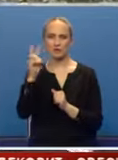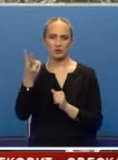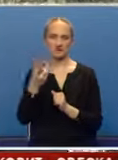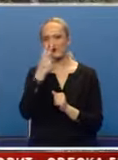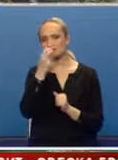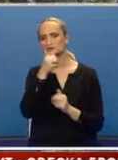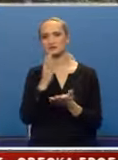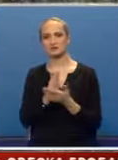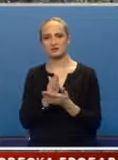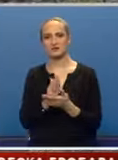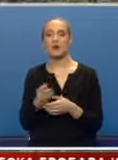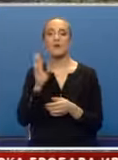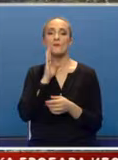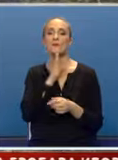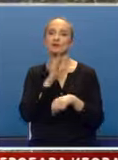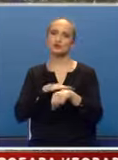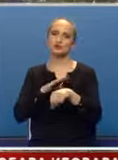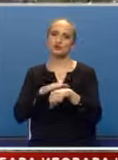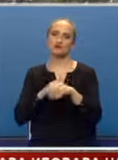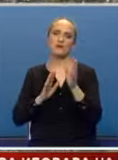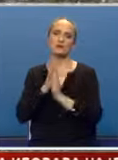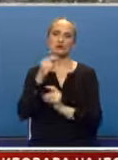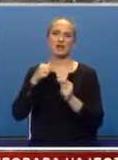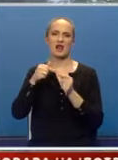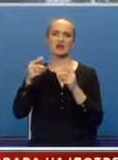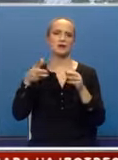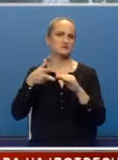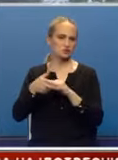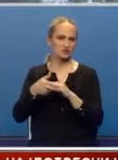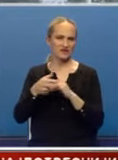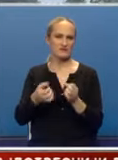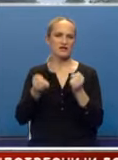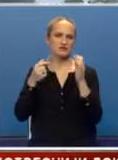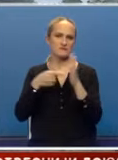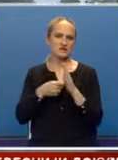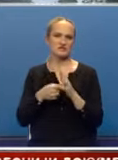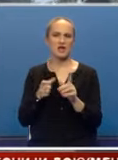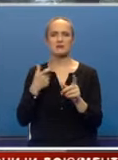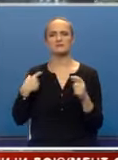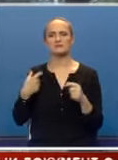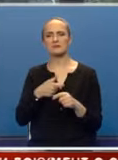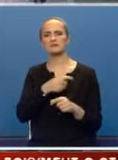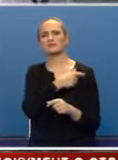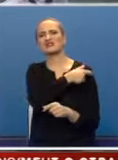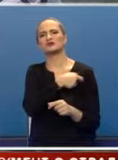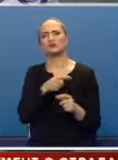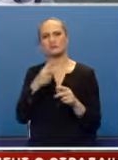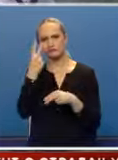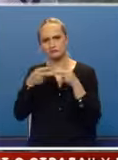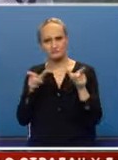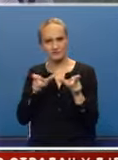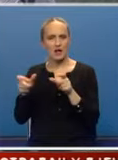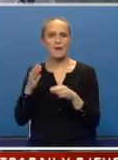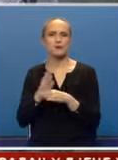ćemo šta će biti. Do popodnevnih časova veći dio požarne linije je zaustavljen i na kritičnim dijelovima dežuraju vatrogasne ekipe, očekuju pomoći